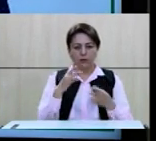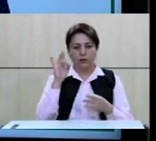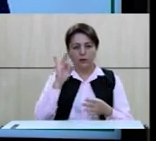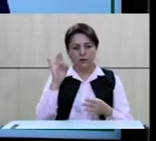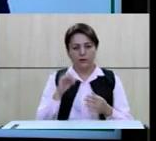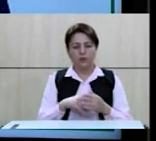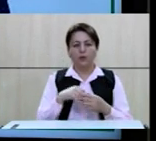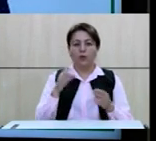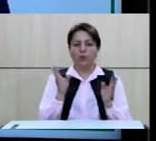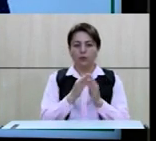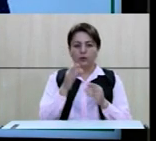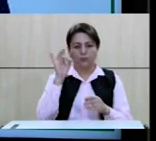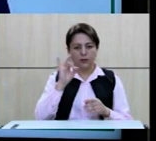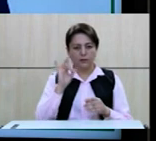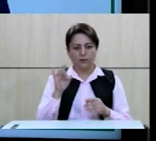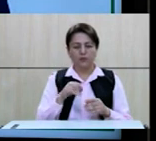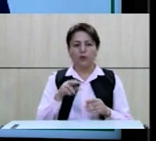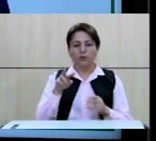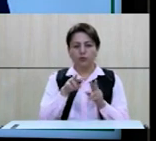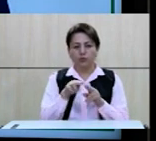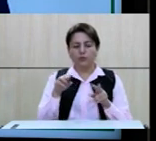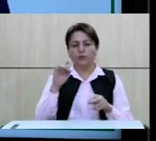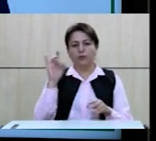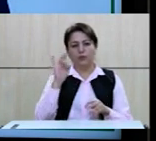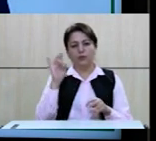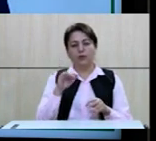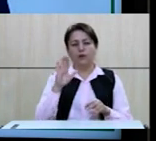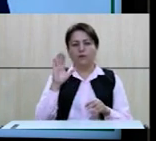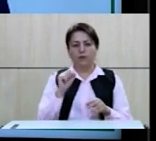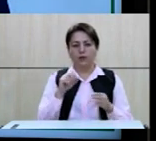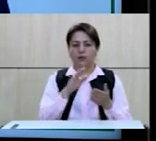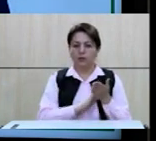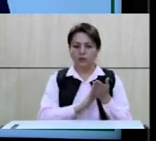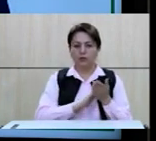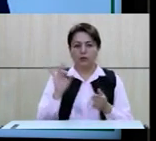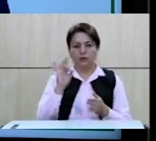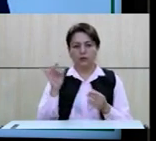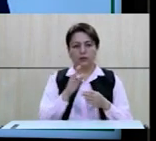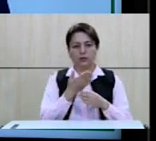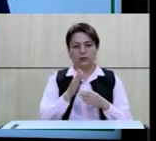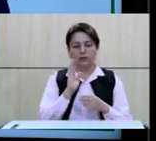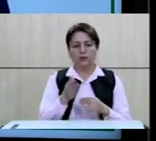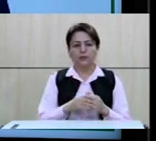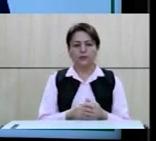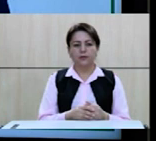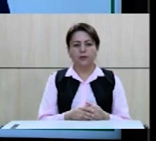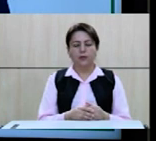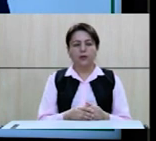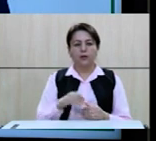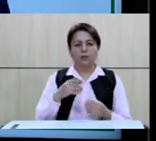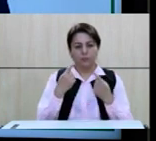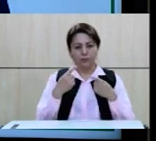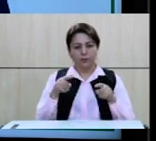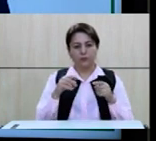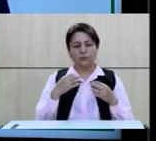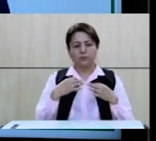ravishlar, qo'shma ravishlar, juft va takroriy ravishlarga ajratiladi. Boshqa mustaqil